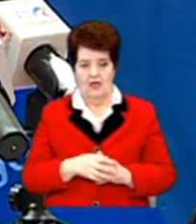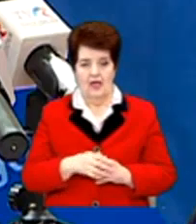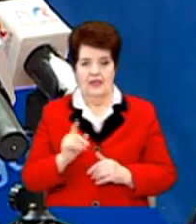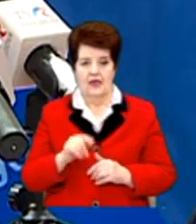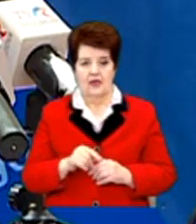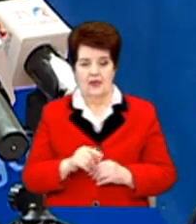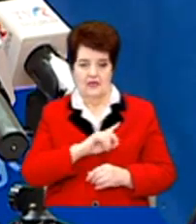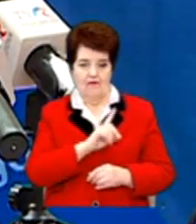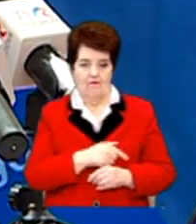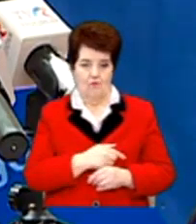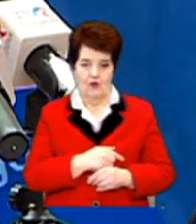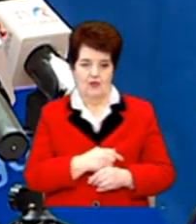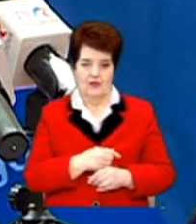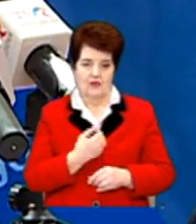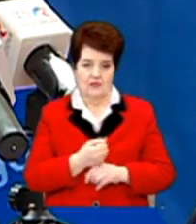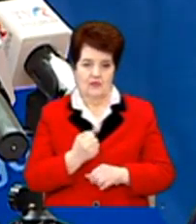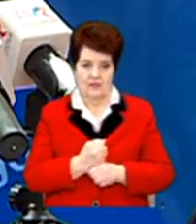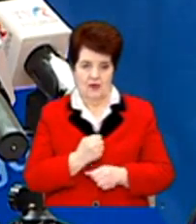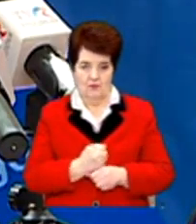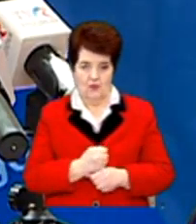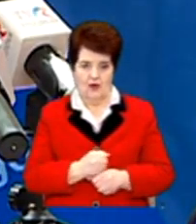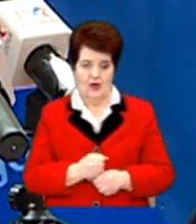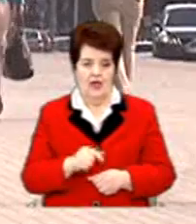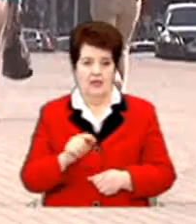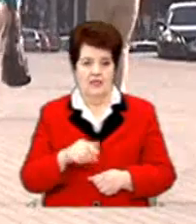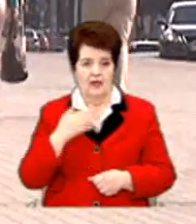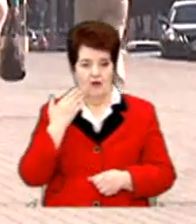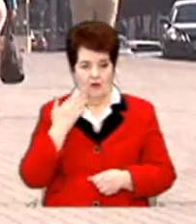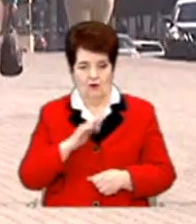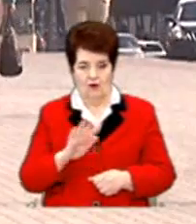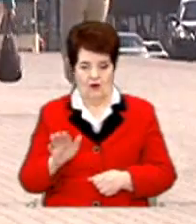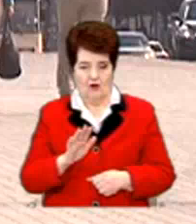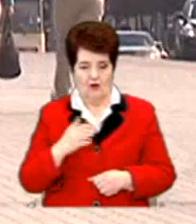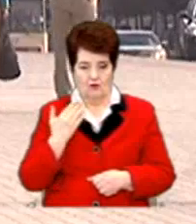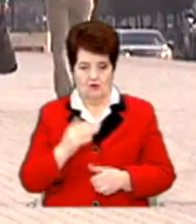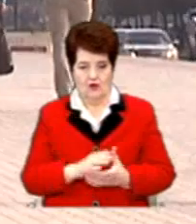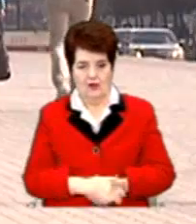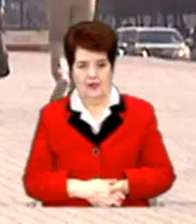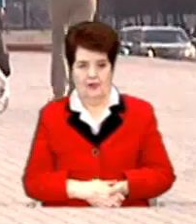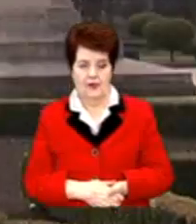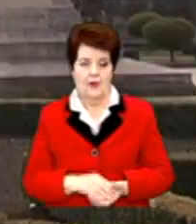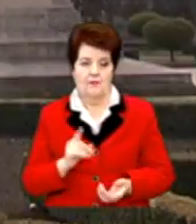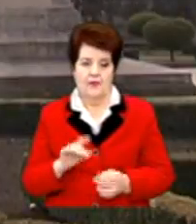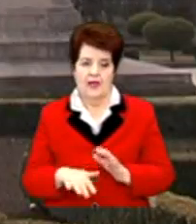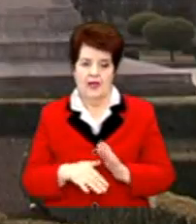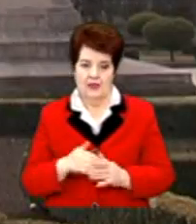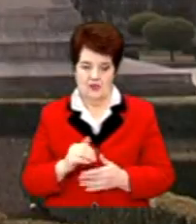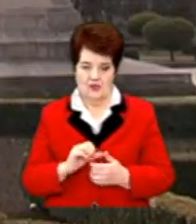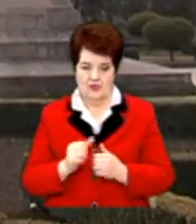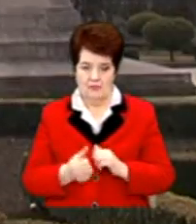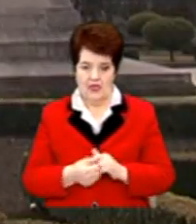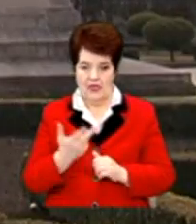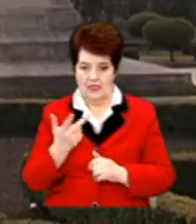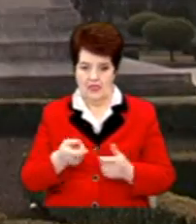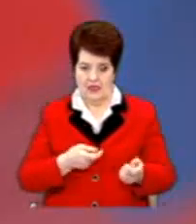decât să pui efort și să transpiri pentru realizarea acțiunilor deloc ușoare, credeți-mă. Crizele politice, multitudinea de alegeri și schimbarea trei